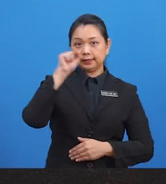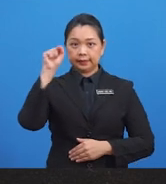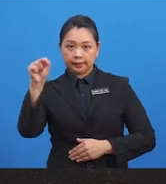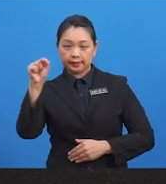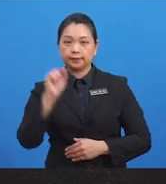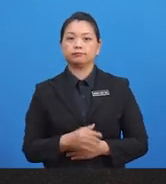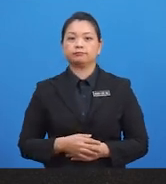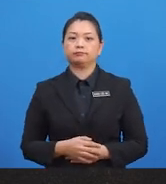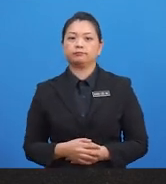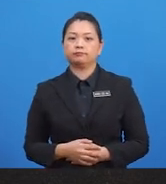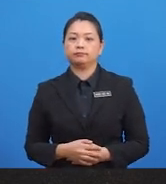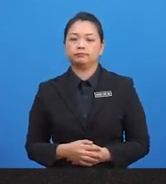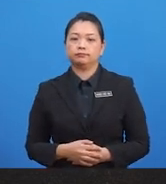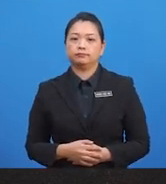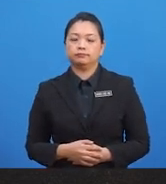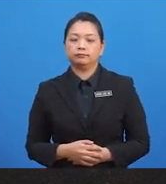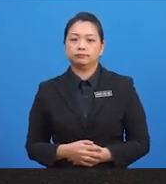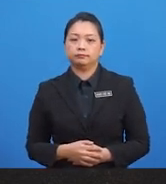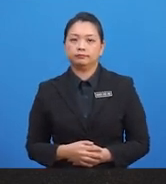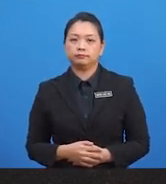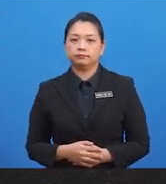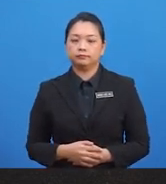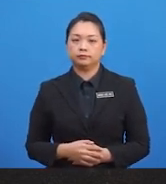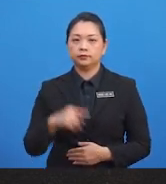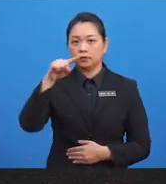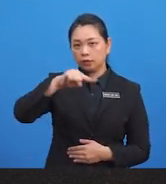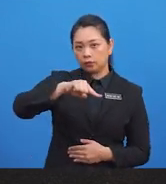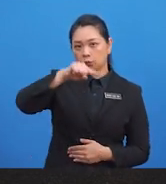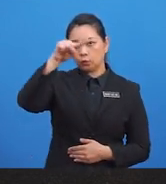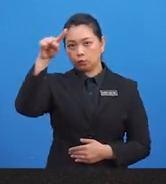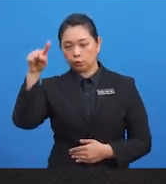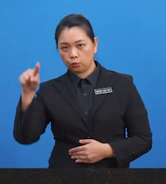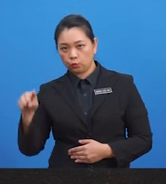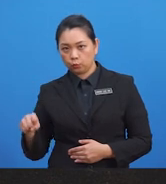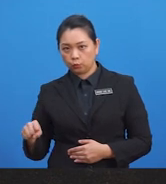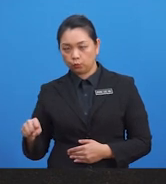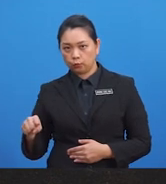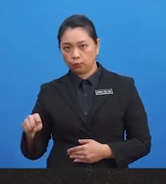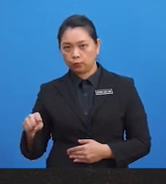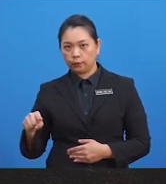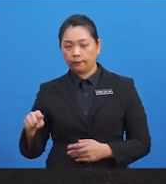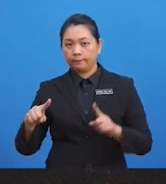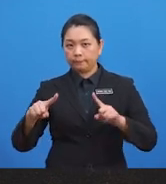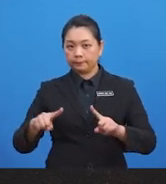Lengkung itu bersilang dengan paksi X pada titik 0 dan A.